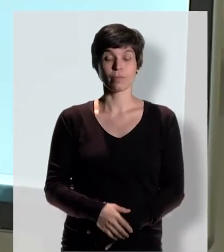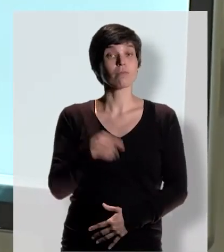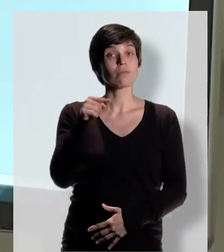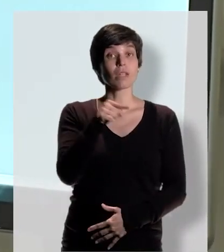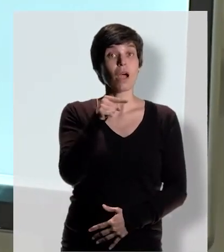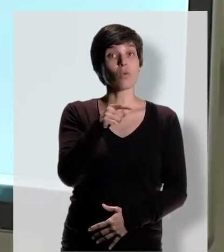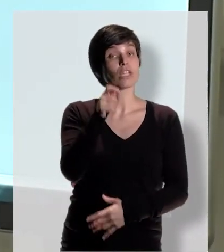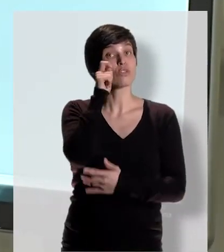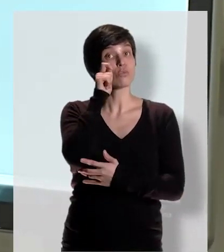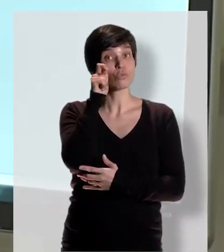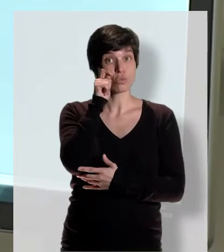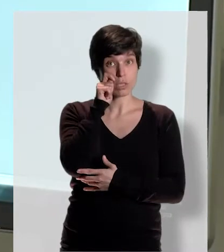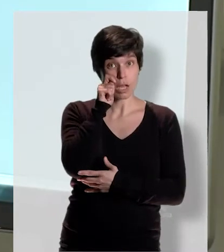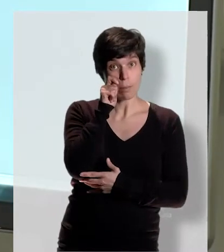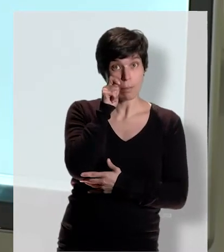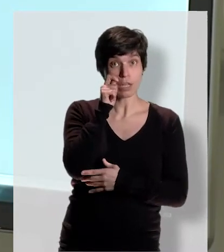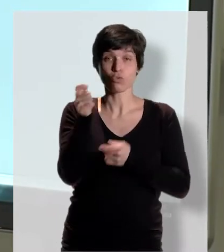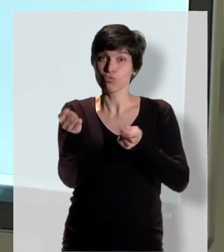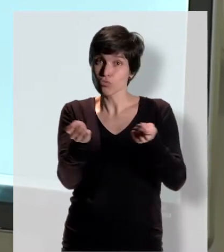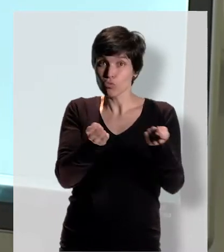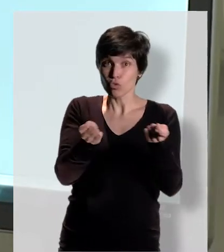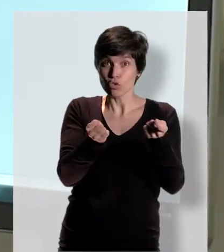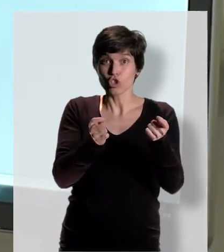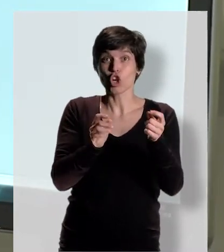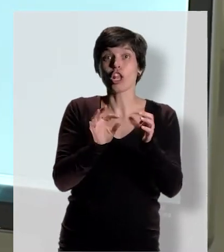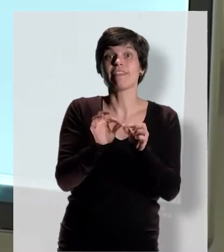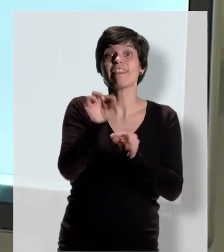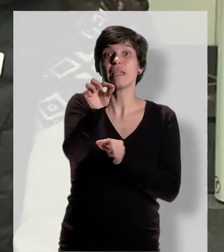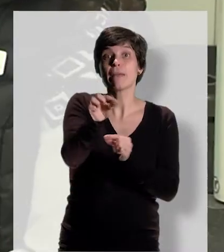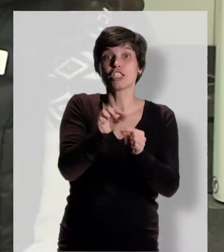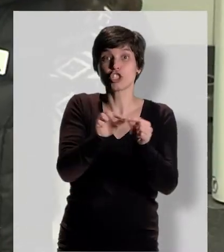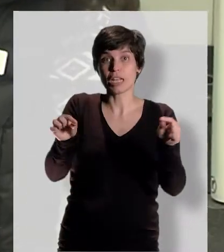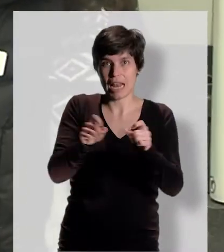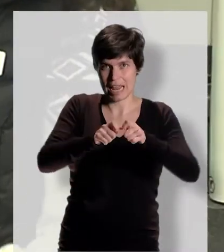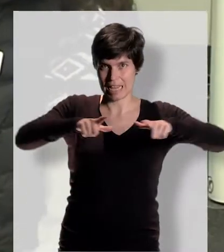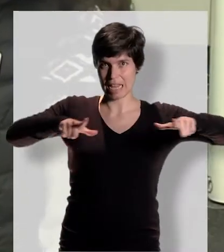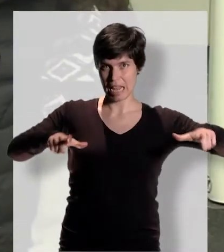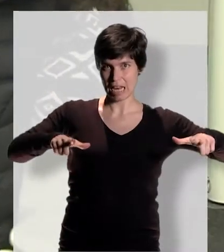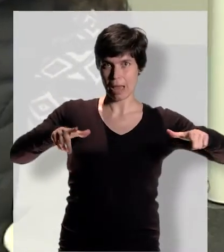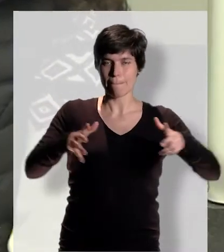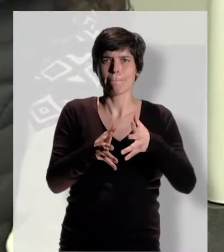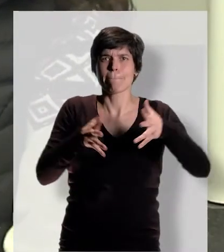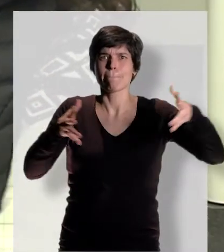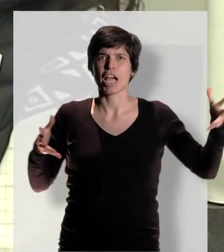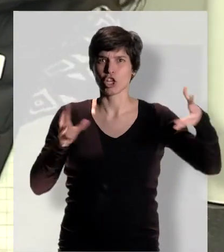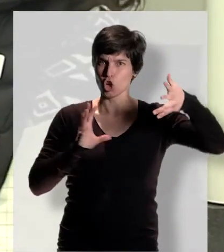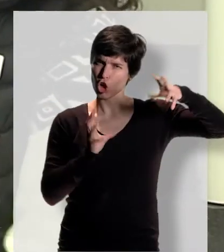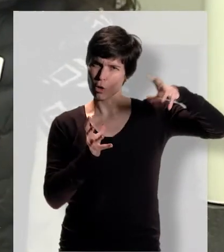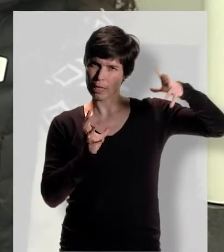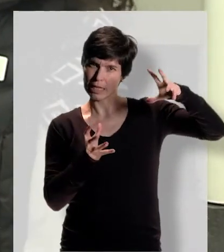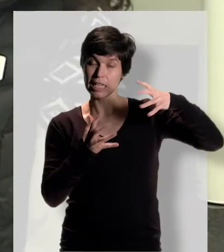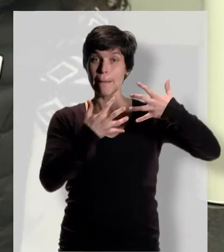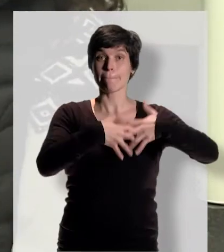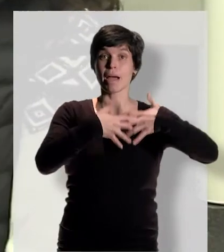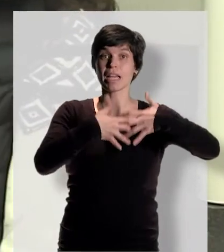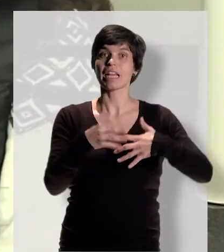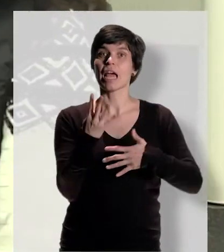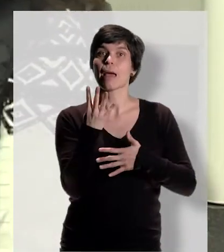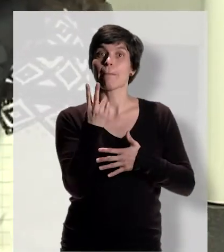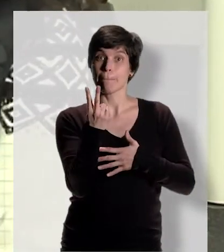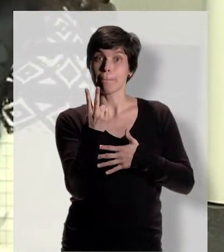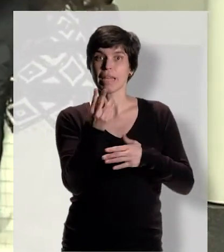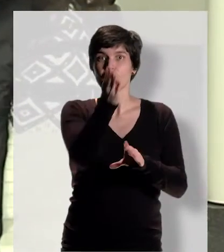Hau da ikuskapen eta kontrol dimentsionala engela. Makrogeometriatan neurtzeko, 2 koordenatun